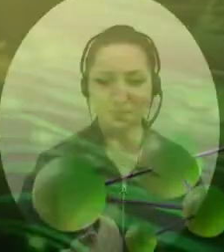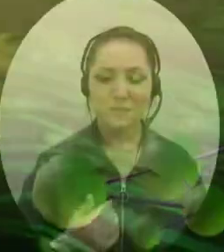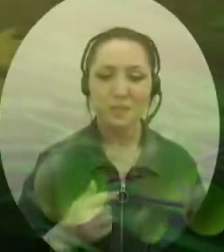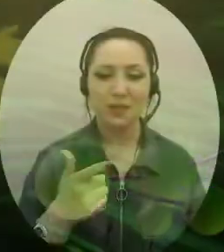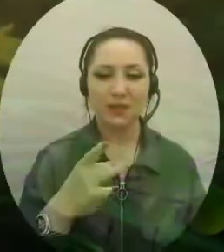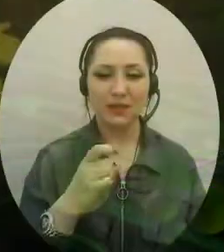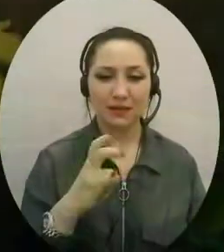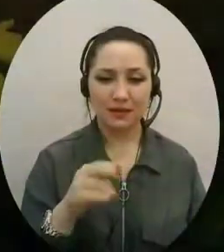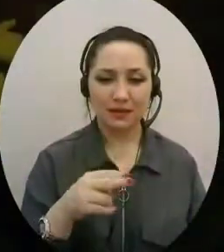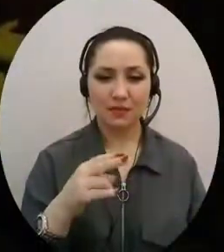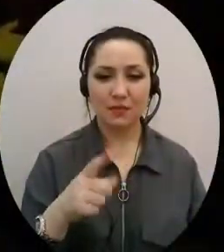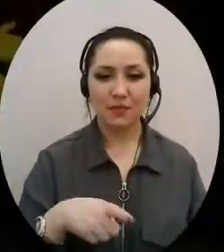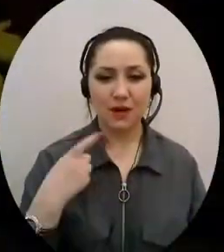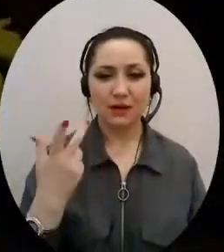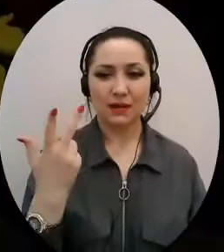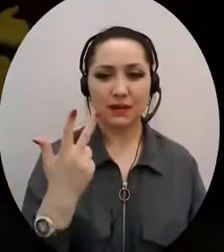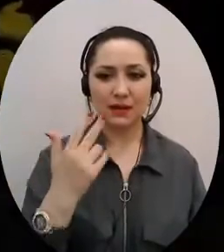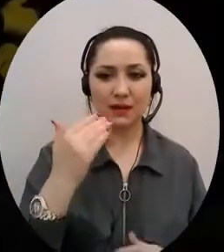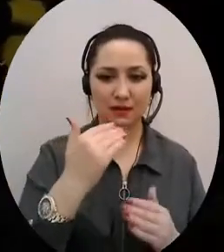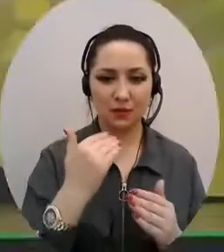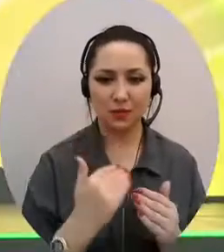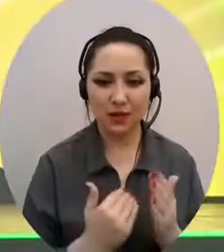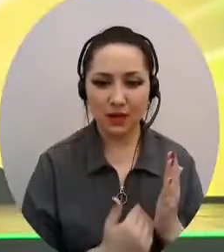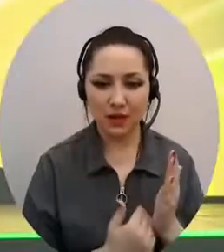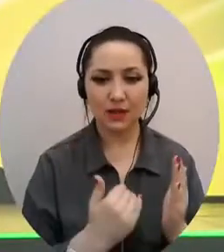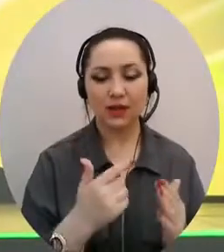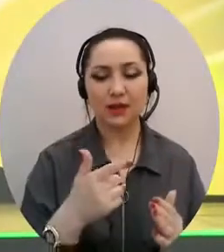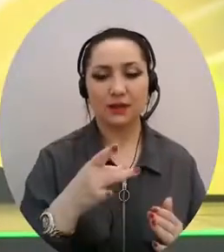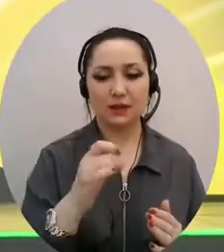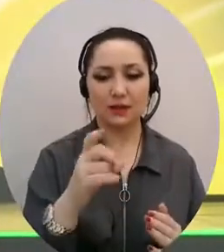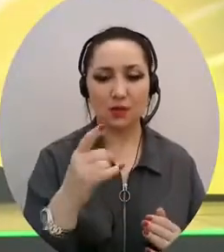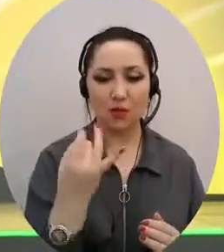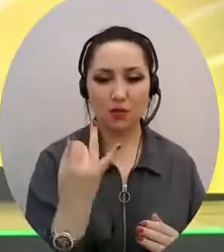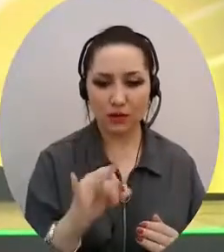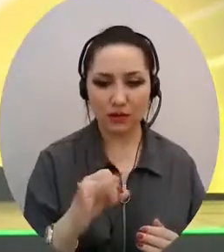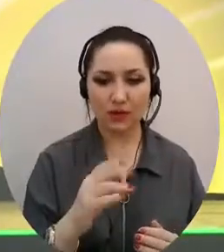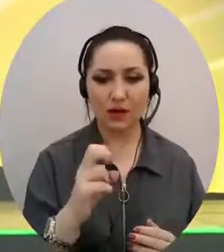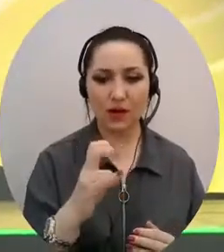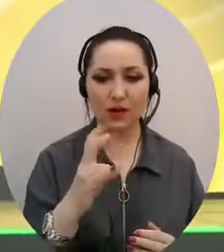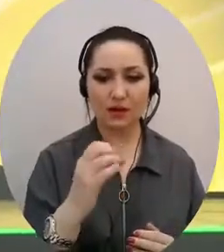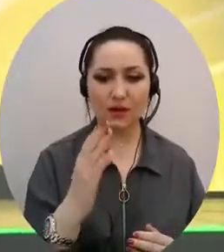грандмастер третьей ступени Григорий Коновалов.